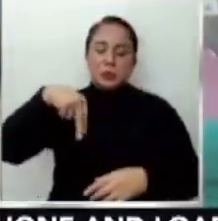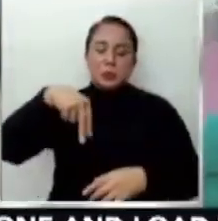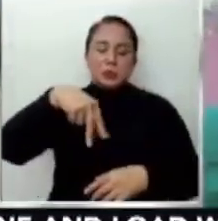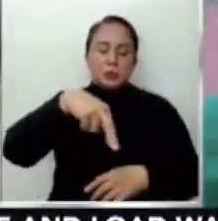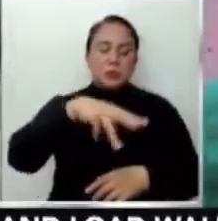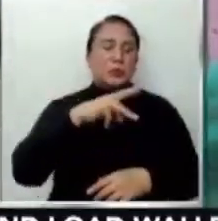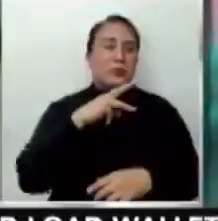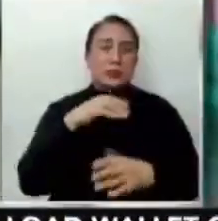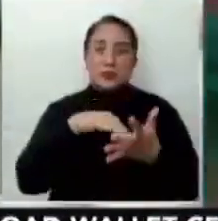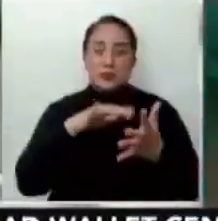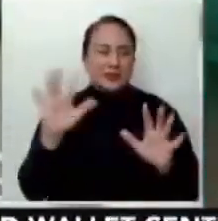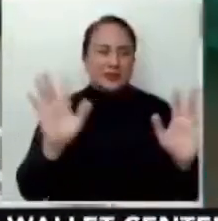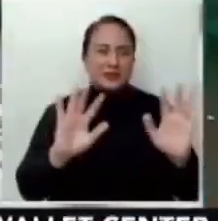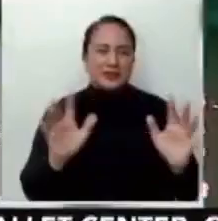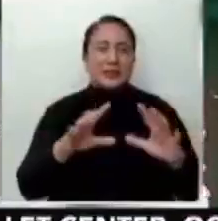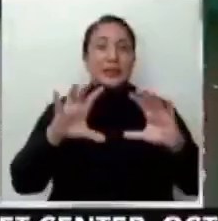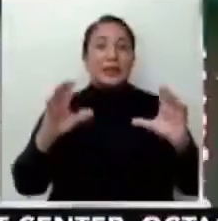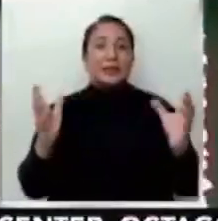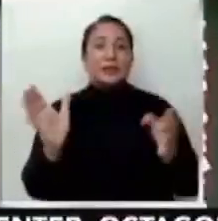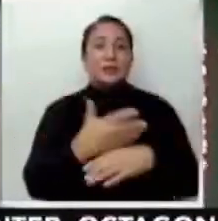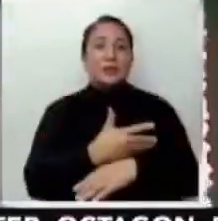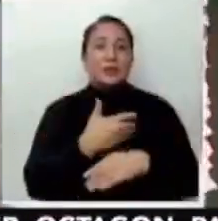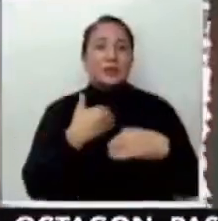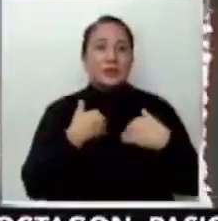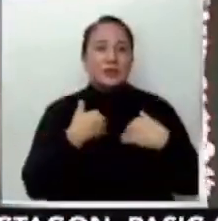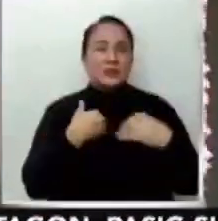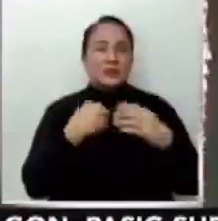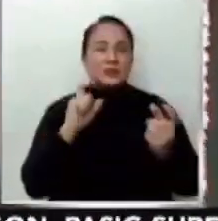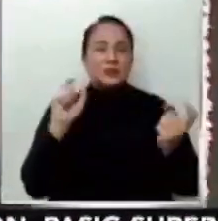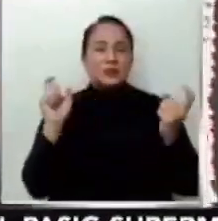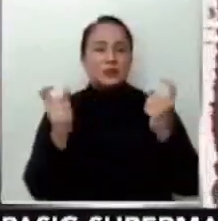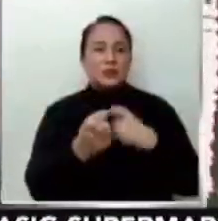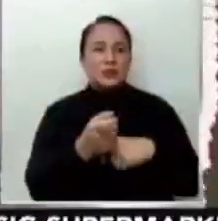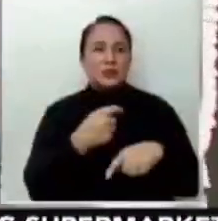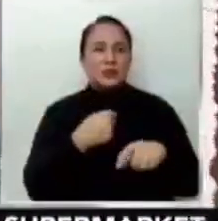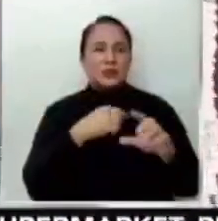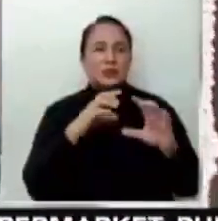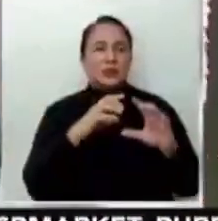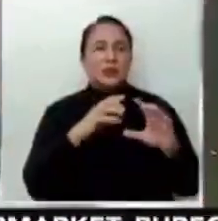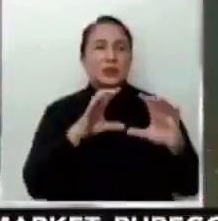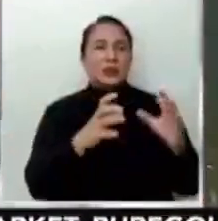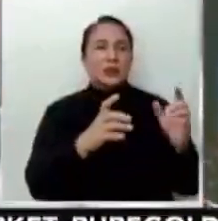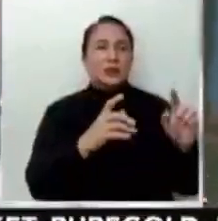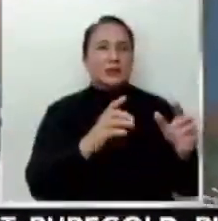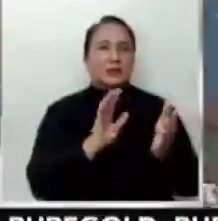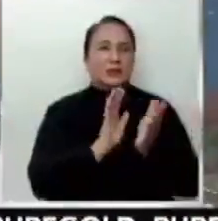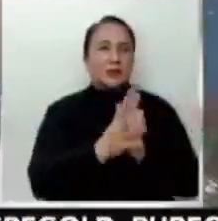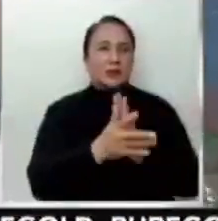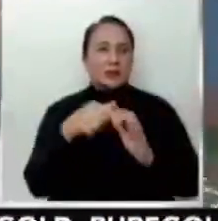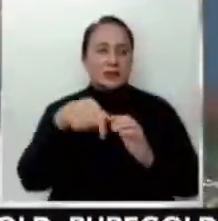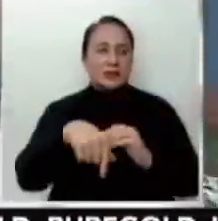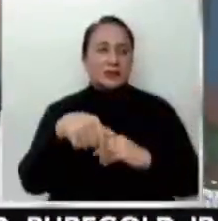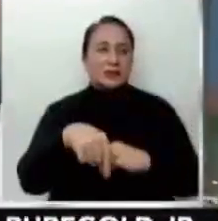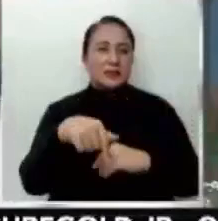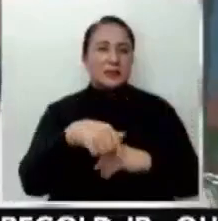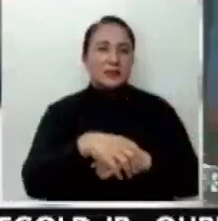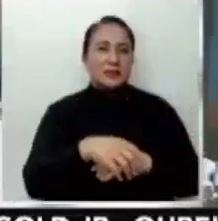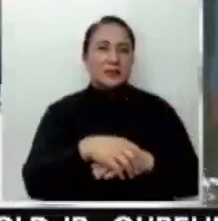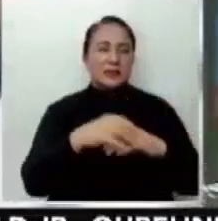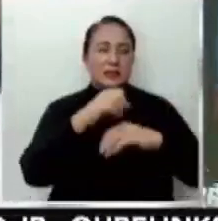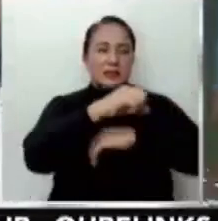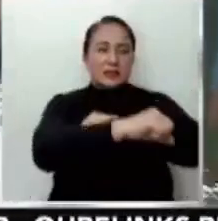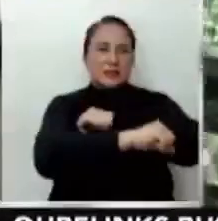Katunayan, ilan sa mga classrooms ay kinonvert nila. Ang isa sa mga klase, gagawin dito mismo sa entablado ng